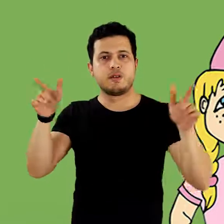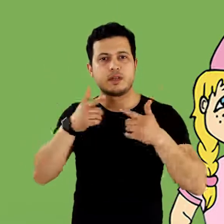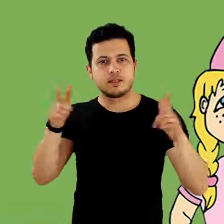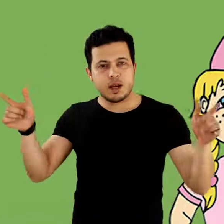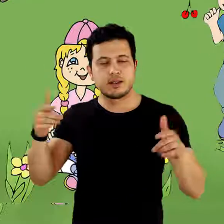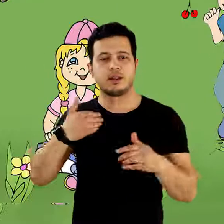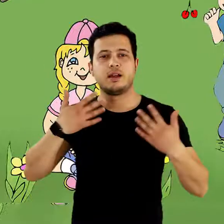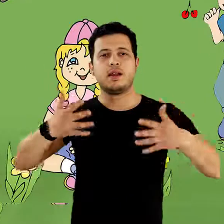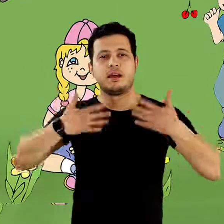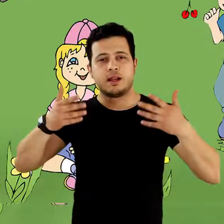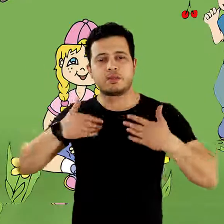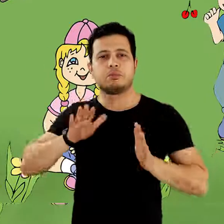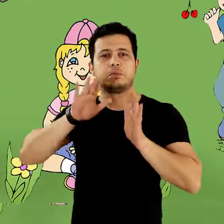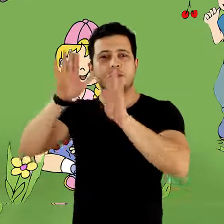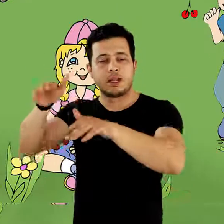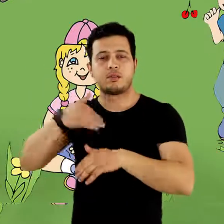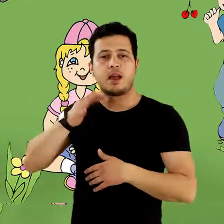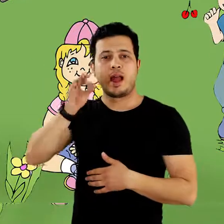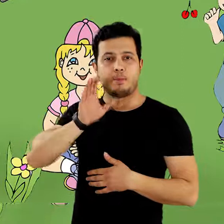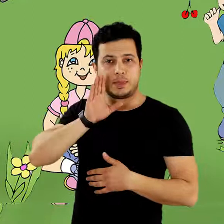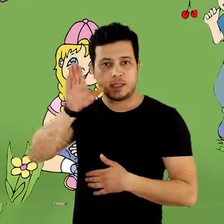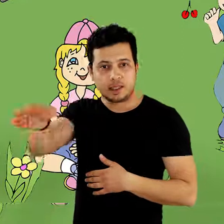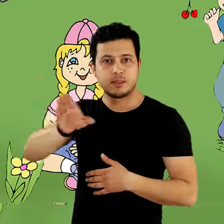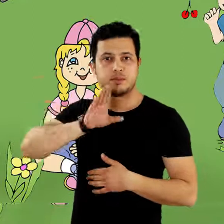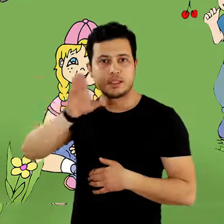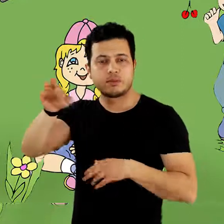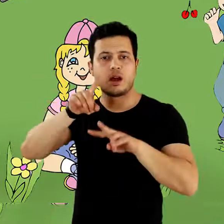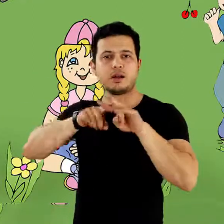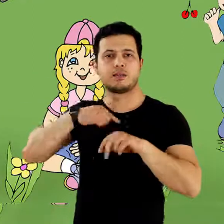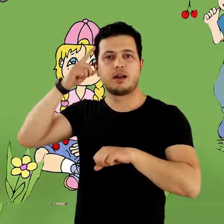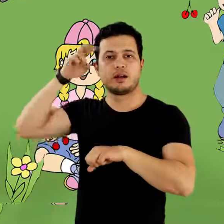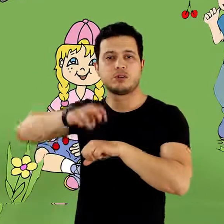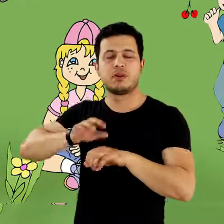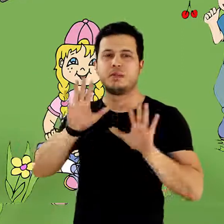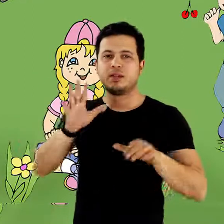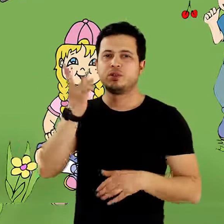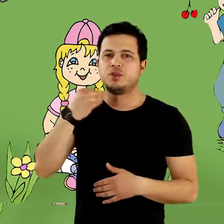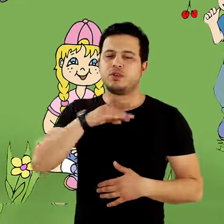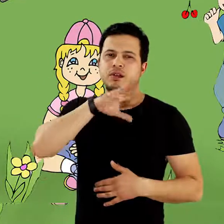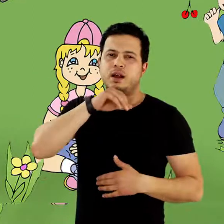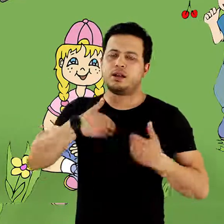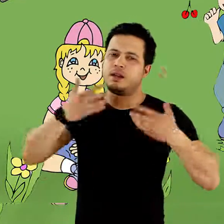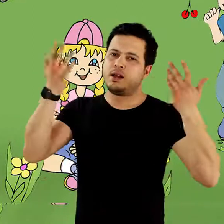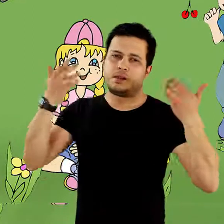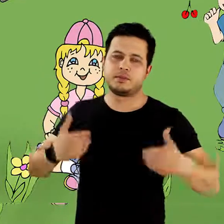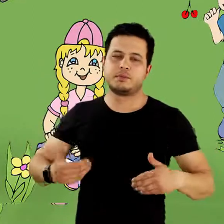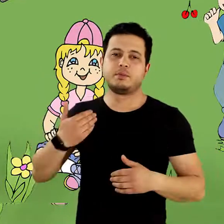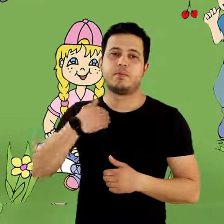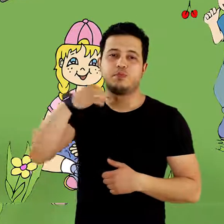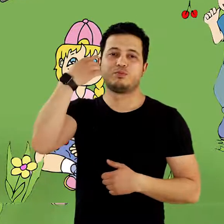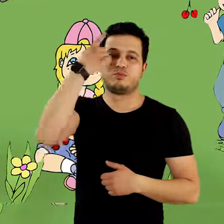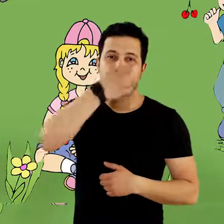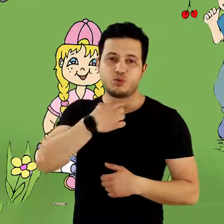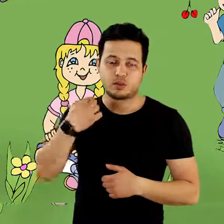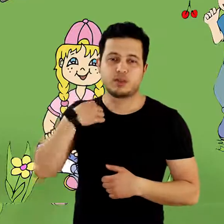giderdim ve her gittiğimde Akis'i hatırlardım. Ama artık çok yaşlandım. Ben de bu